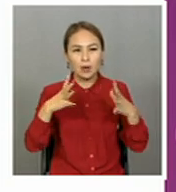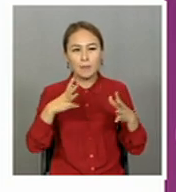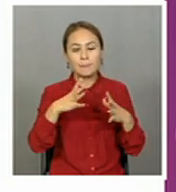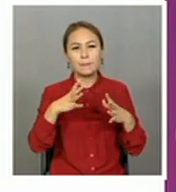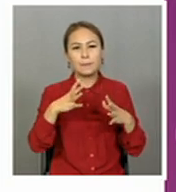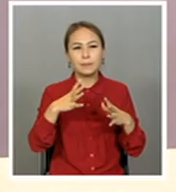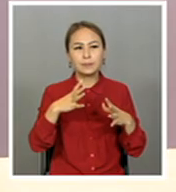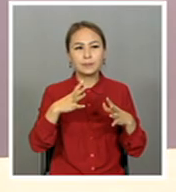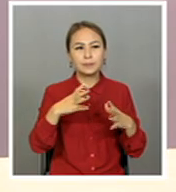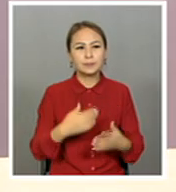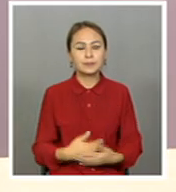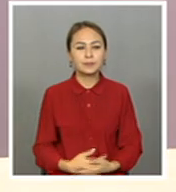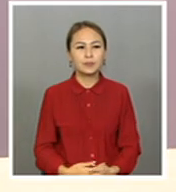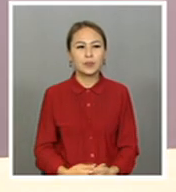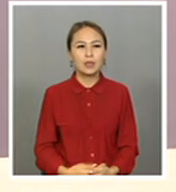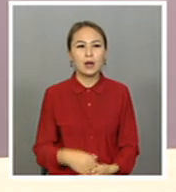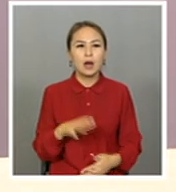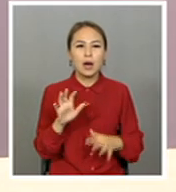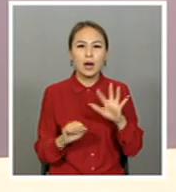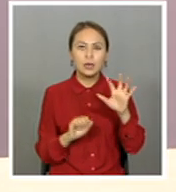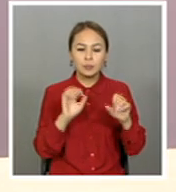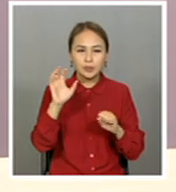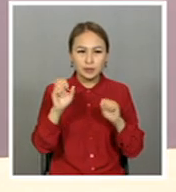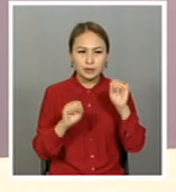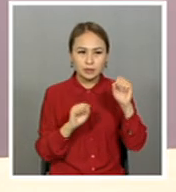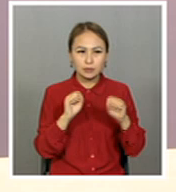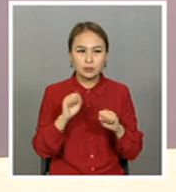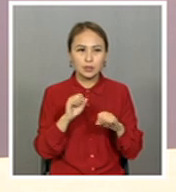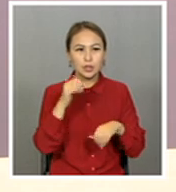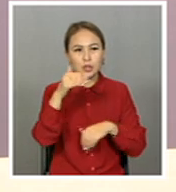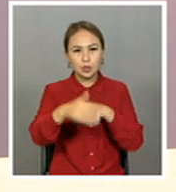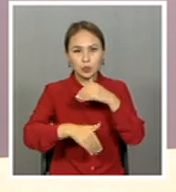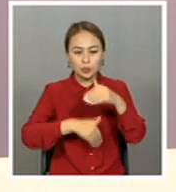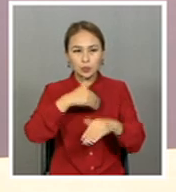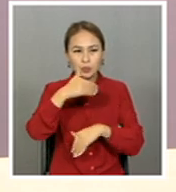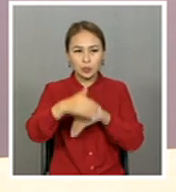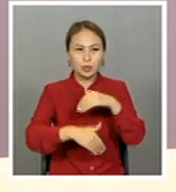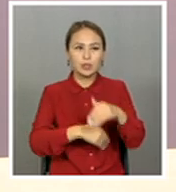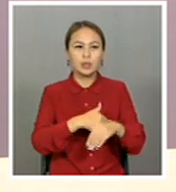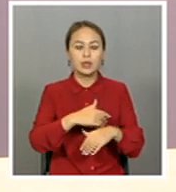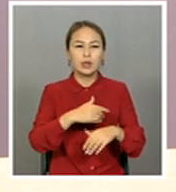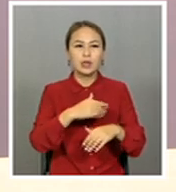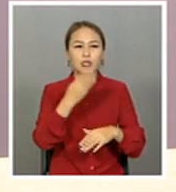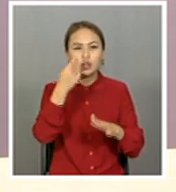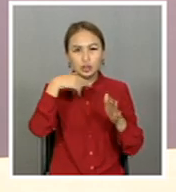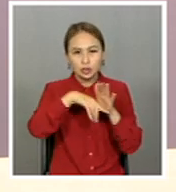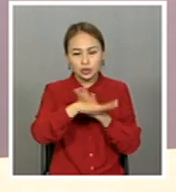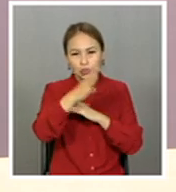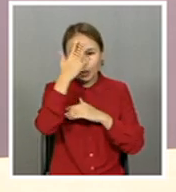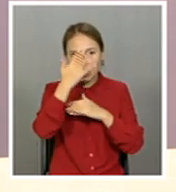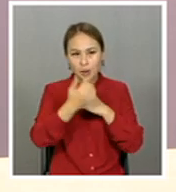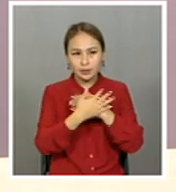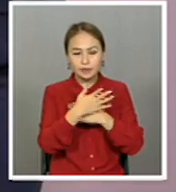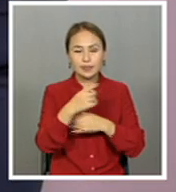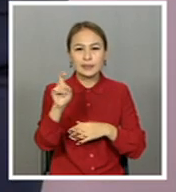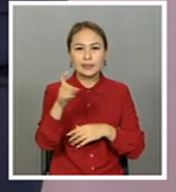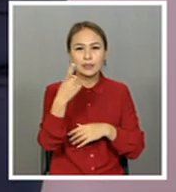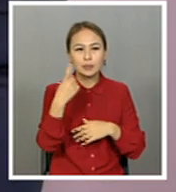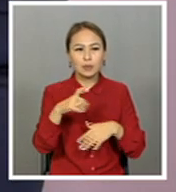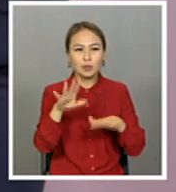пайдаланады. Альпинистер, сүңгуірлер, шахтада, химия